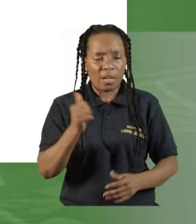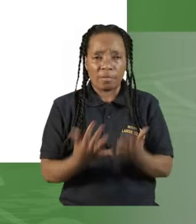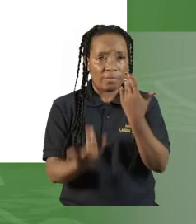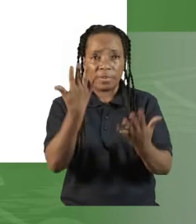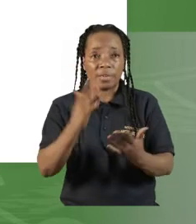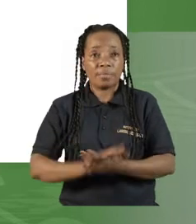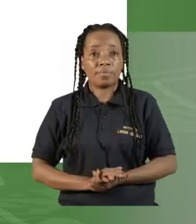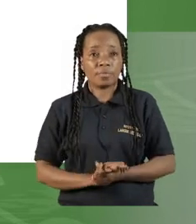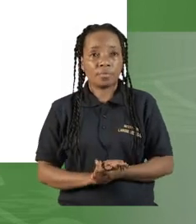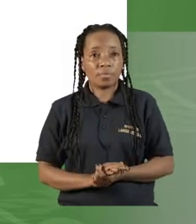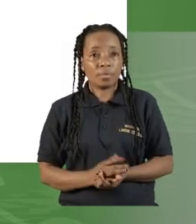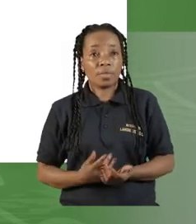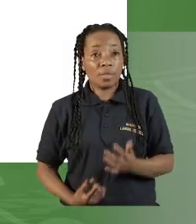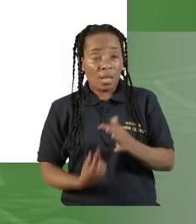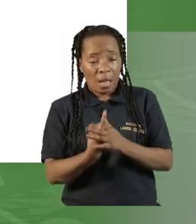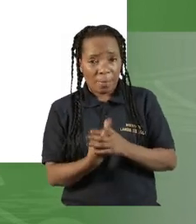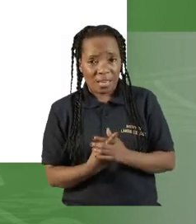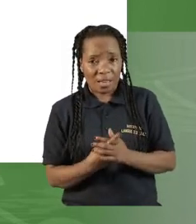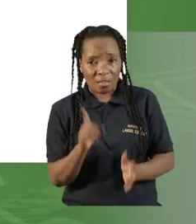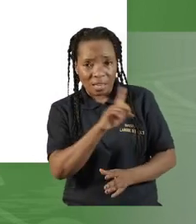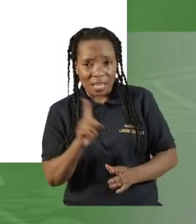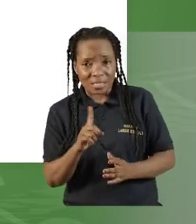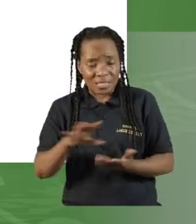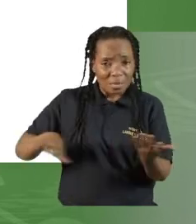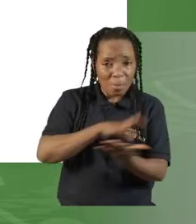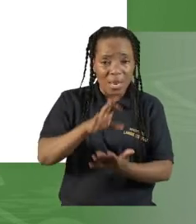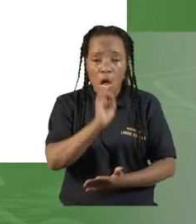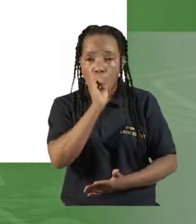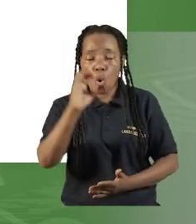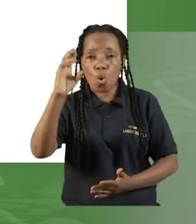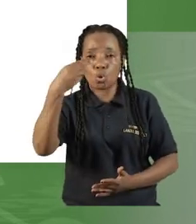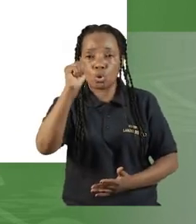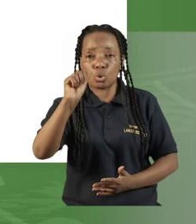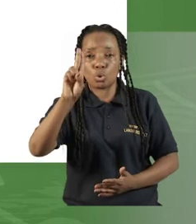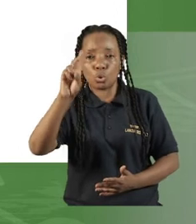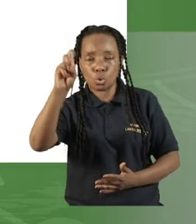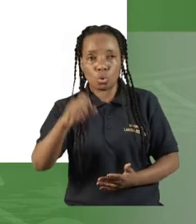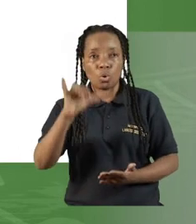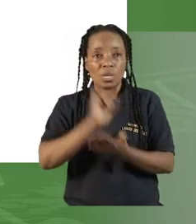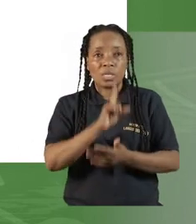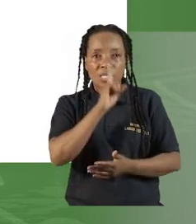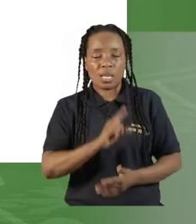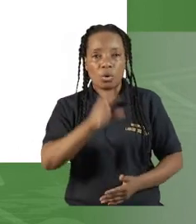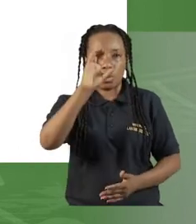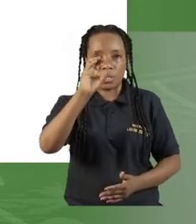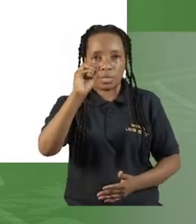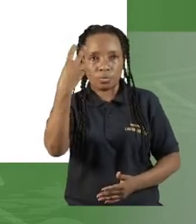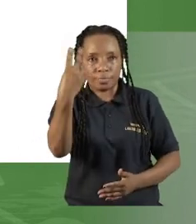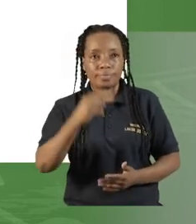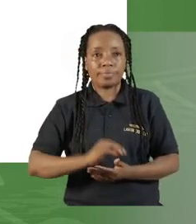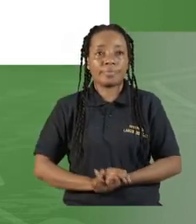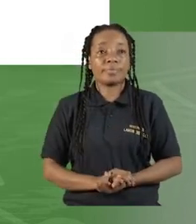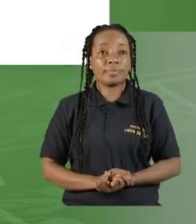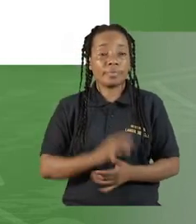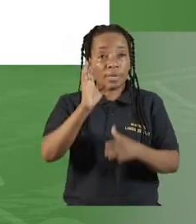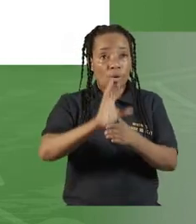gaz qui trouble l'eau de chaux. C'est le dioxyde de carbone.